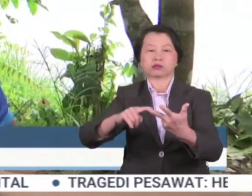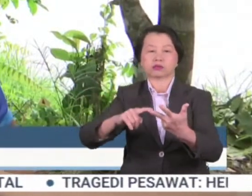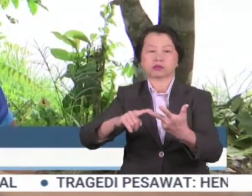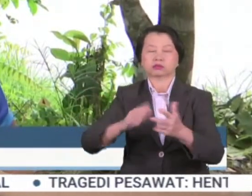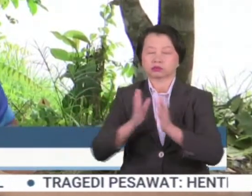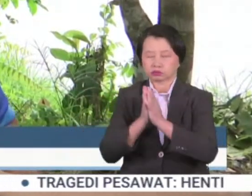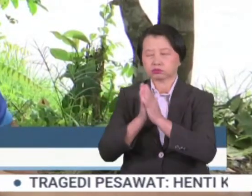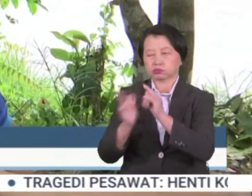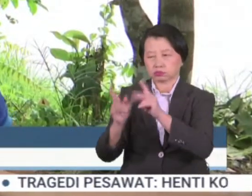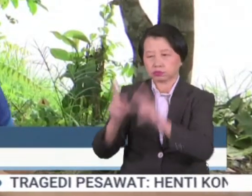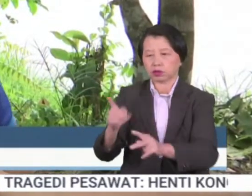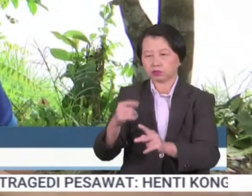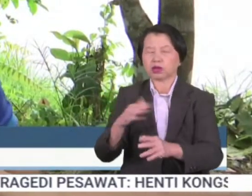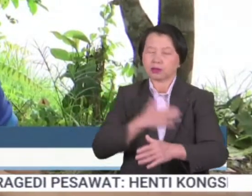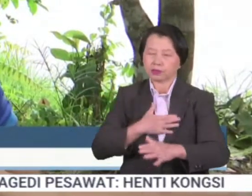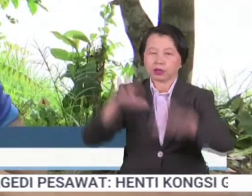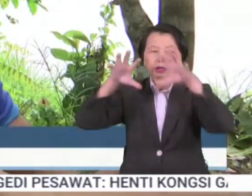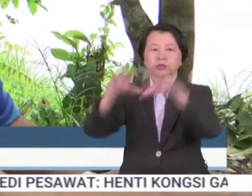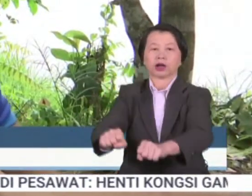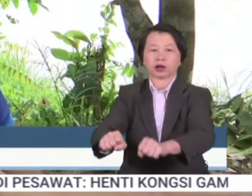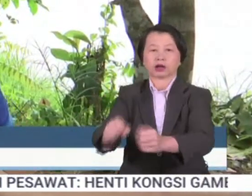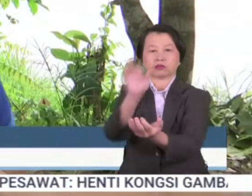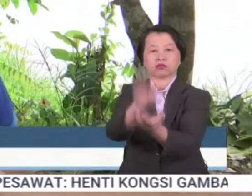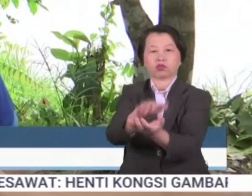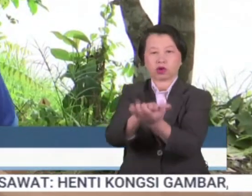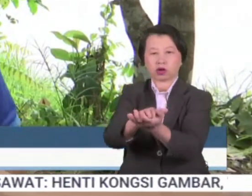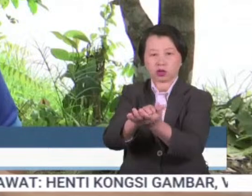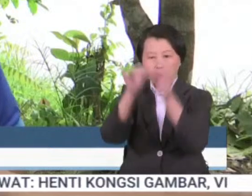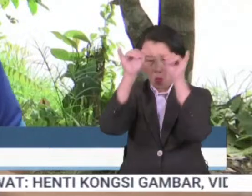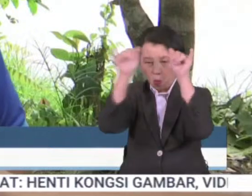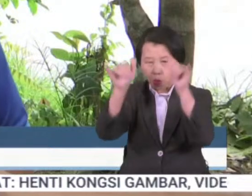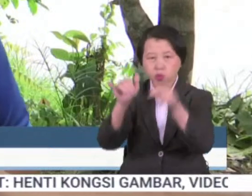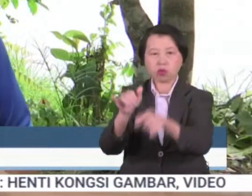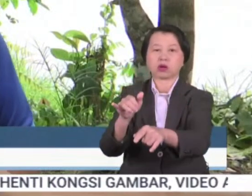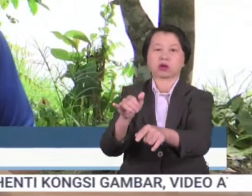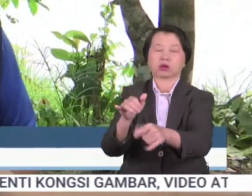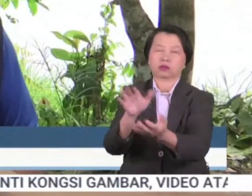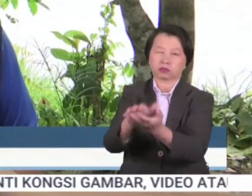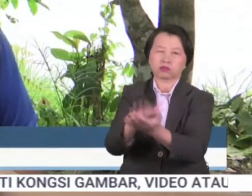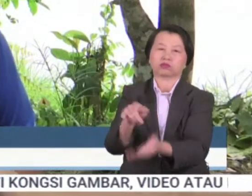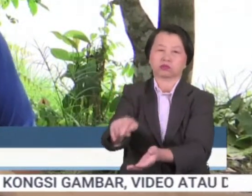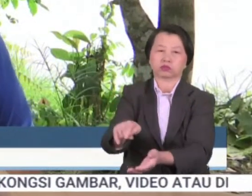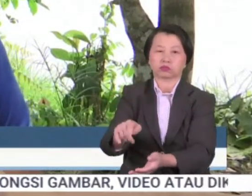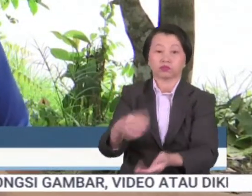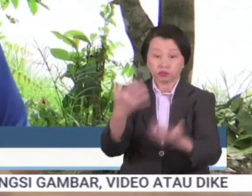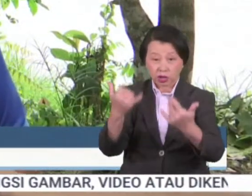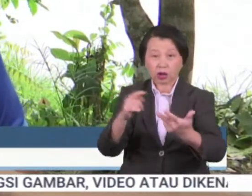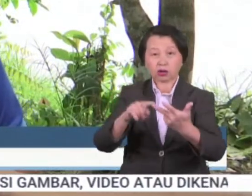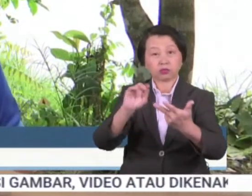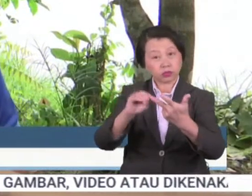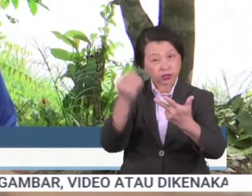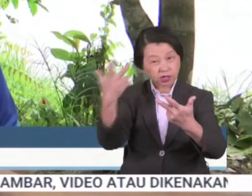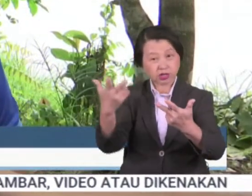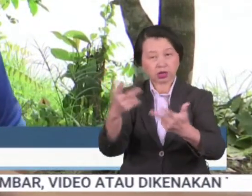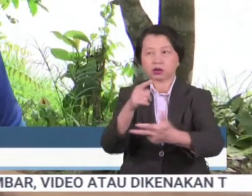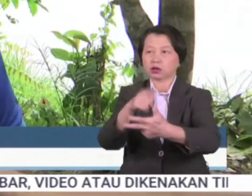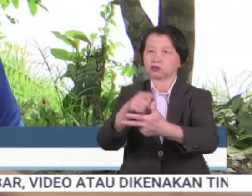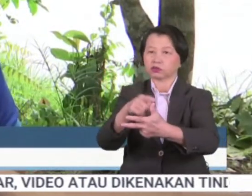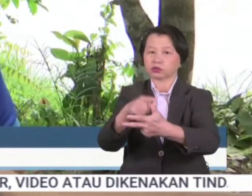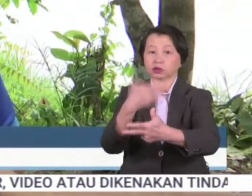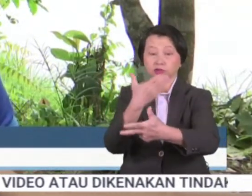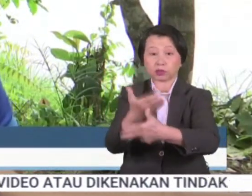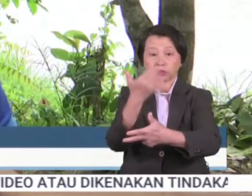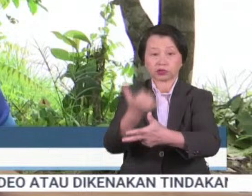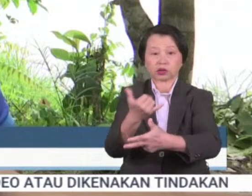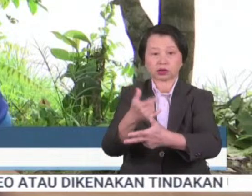P piak makanan untuk menangkapkah buaya yang menganas ni kalau kam ikut kes yang ketiga sudah yang pertama sampai